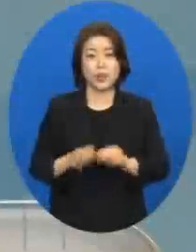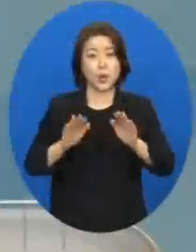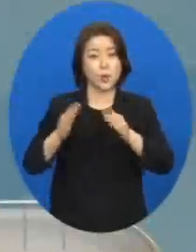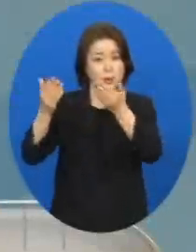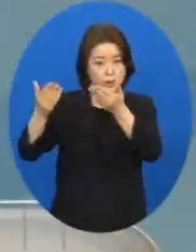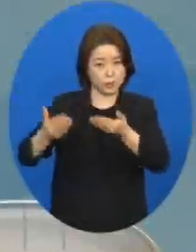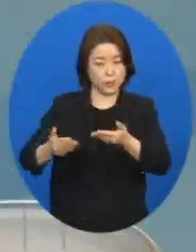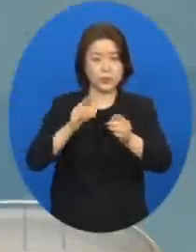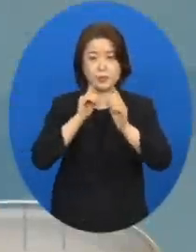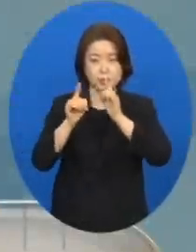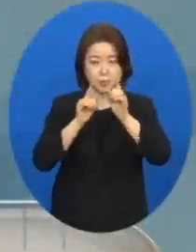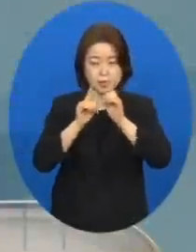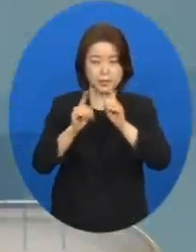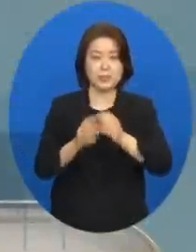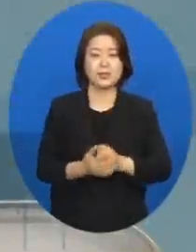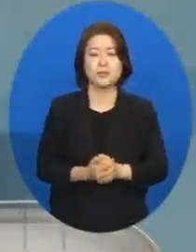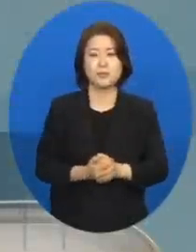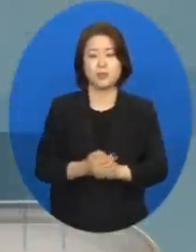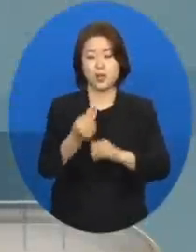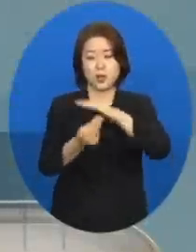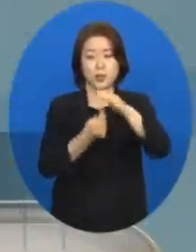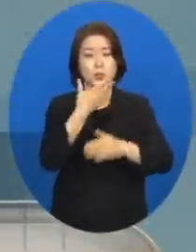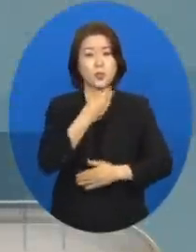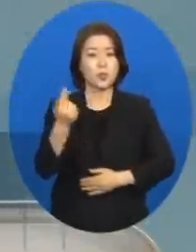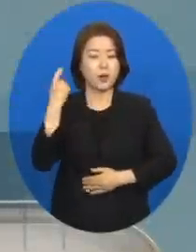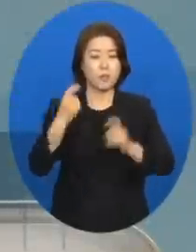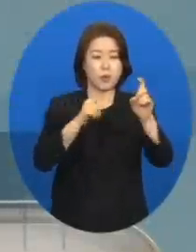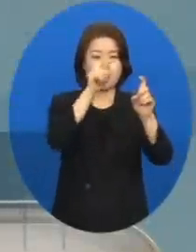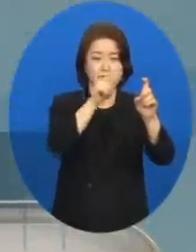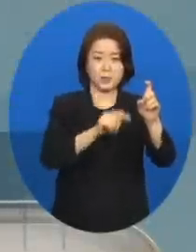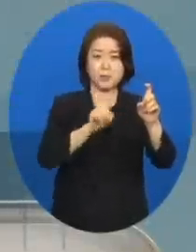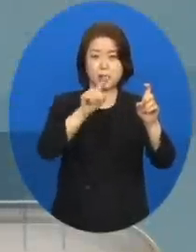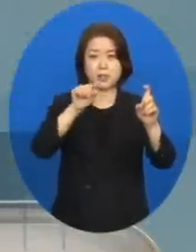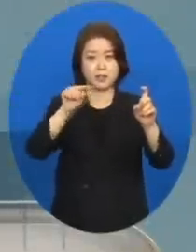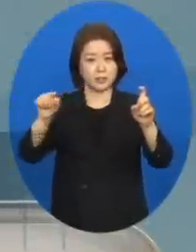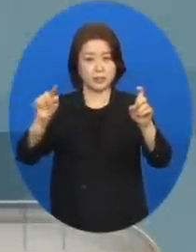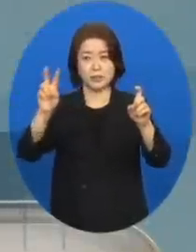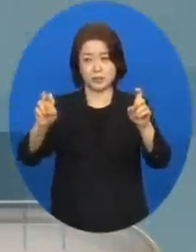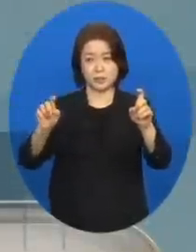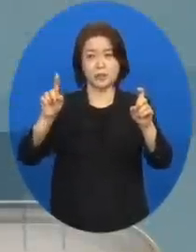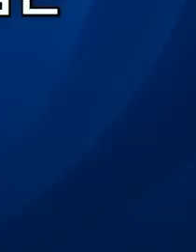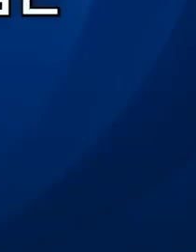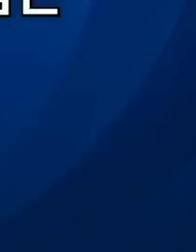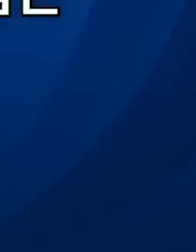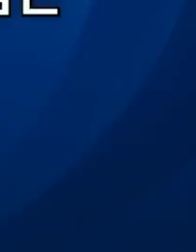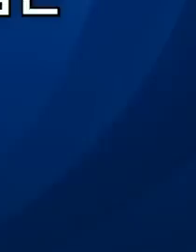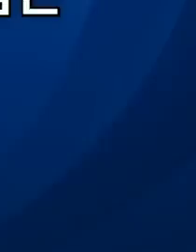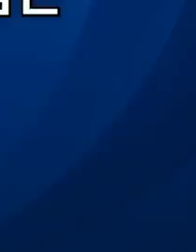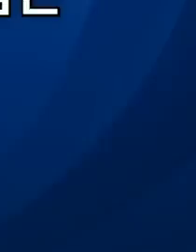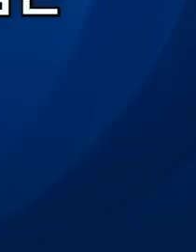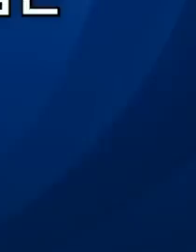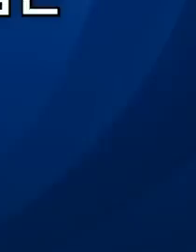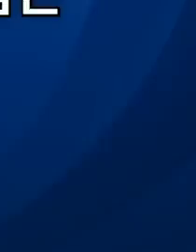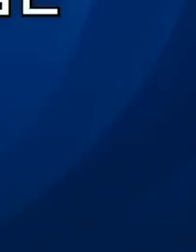오늘 우리에게 주시는 하나님의 말씀은 요한복음 10장 1절로 21절까지의